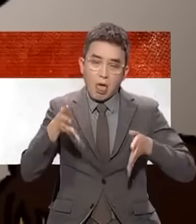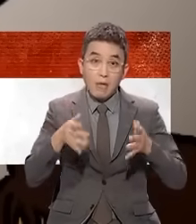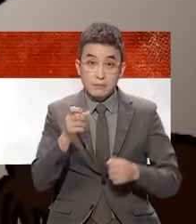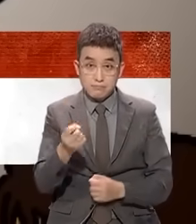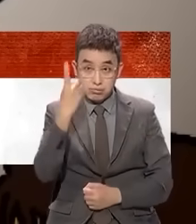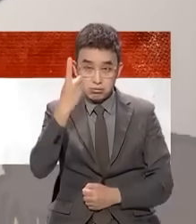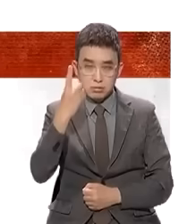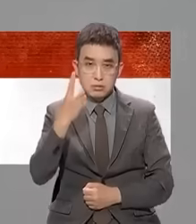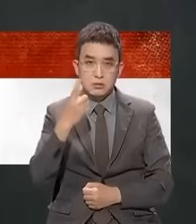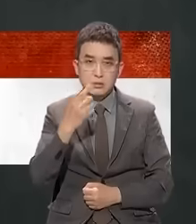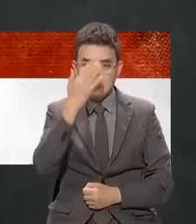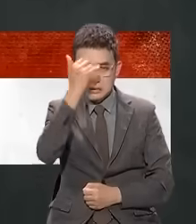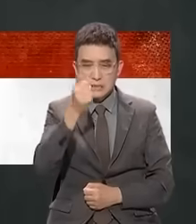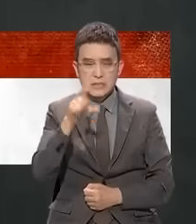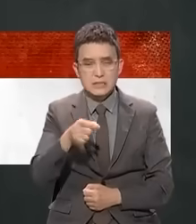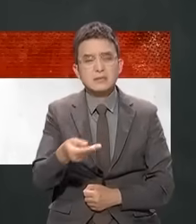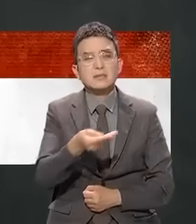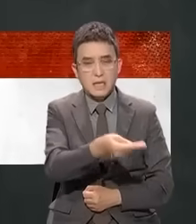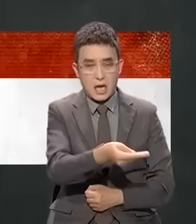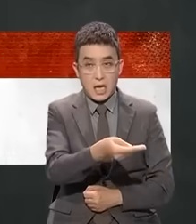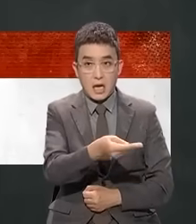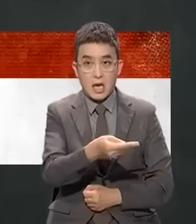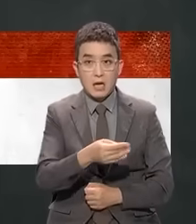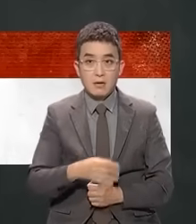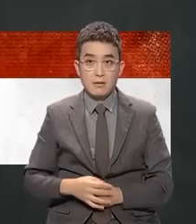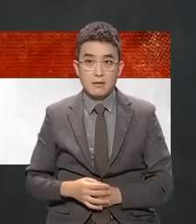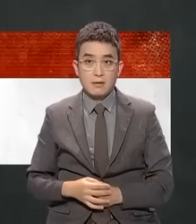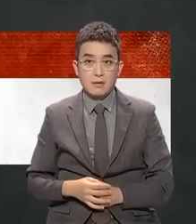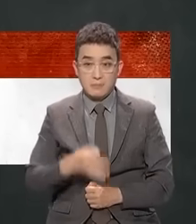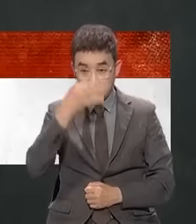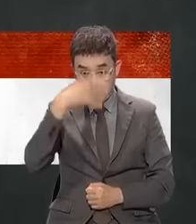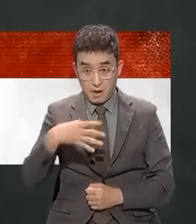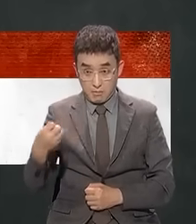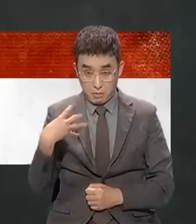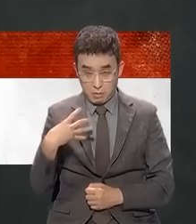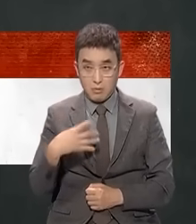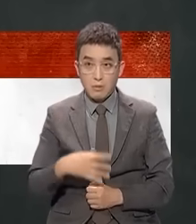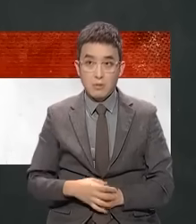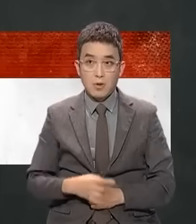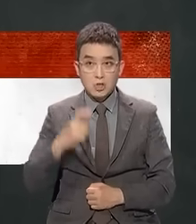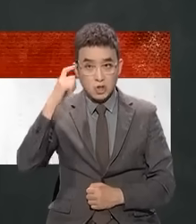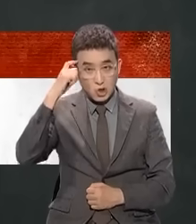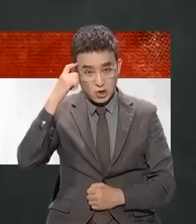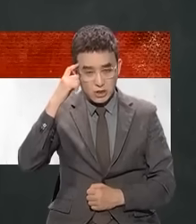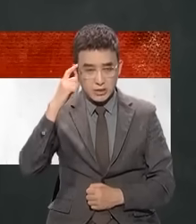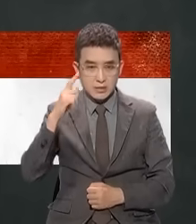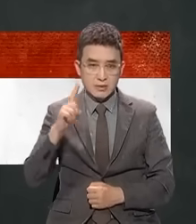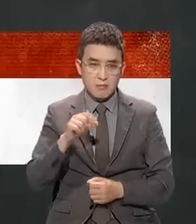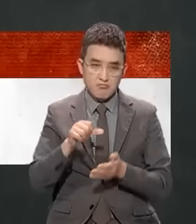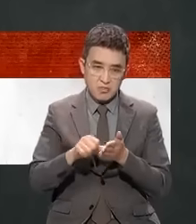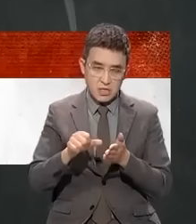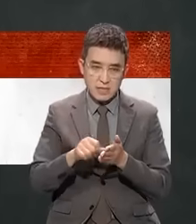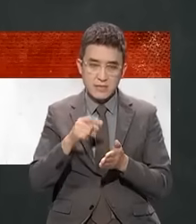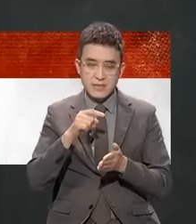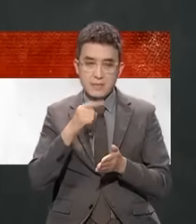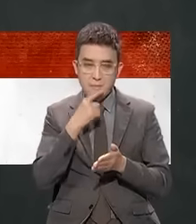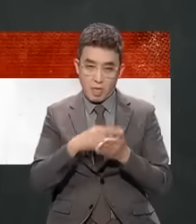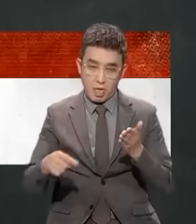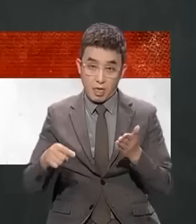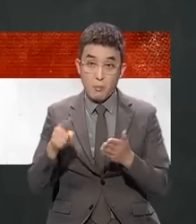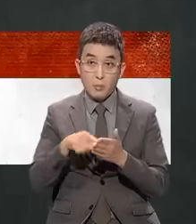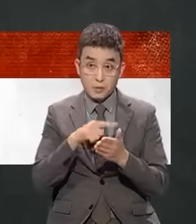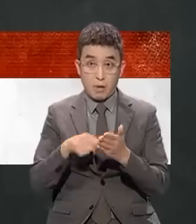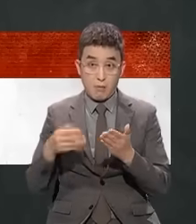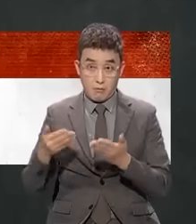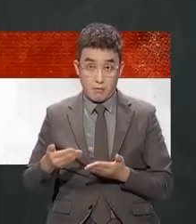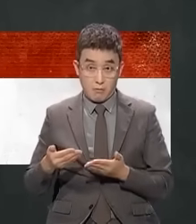저한테 사죄를 하더라고요. 그리고 정신적, 물질적 피해 부상을 좀 하려고 하는데 뭐 생각하시는 게 있느냐라고 말씀하시길래 그래도 와이프